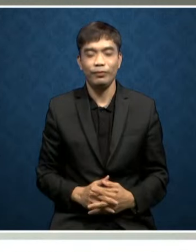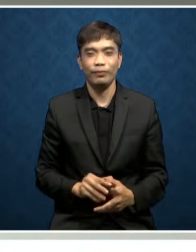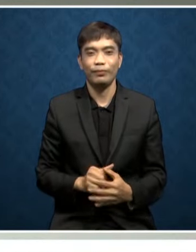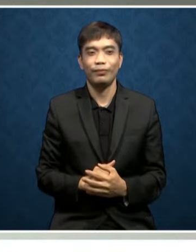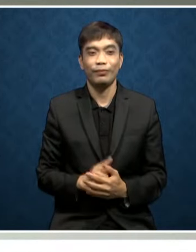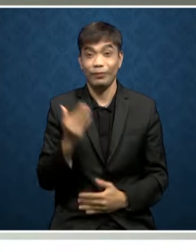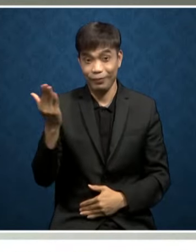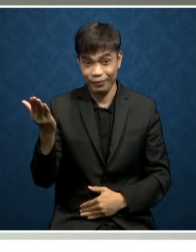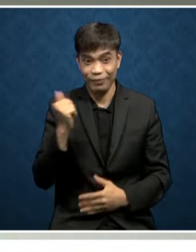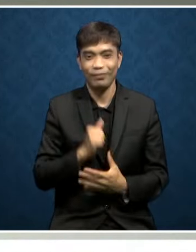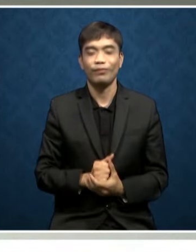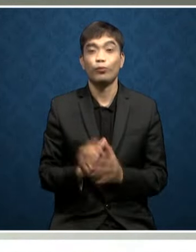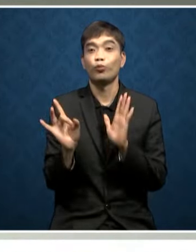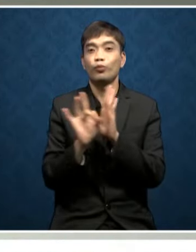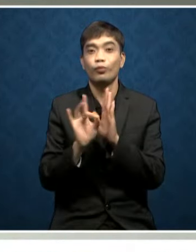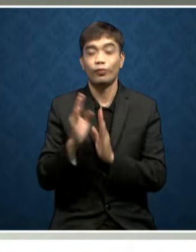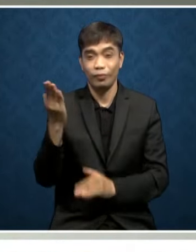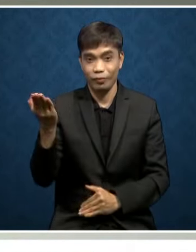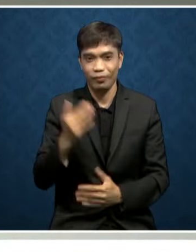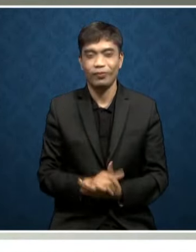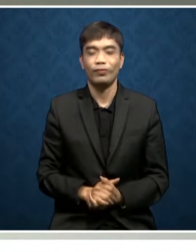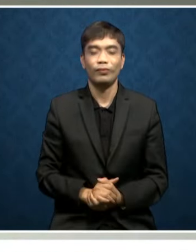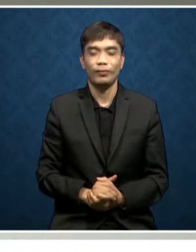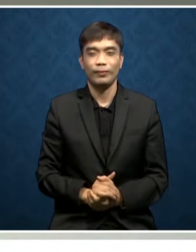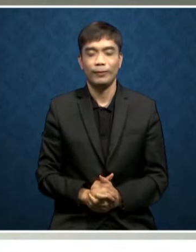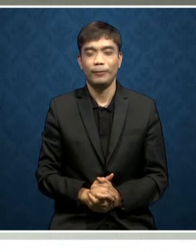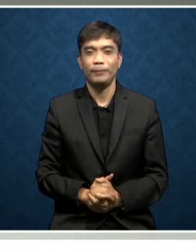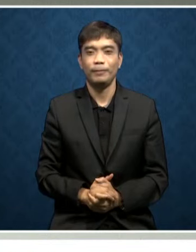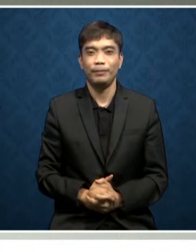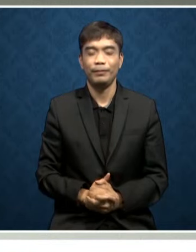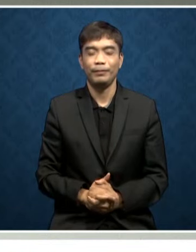เห็นเชิญท่านสุดท้ายครับท่านอังคณาวิรประจิตครับ